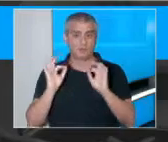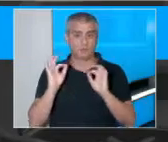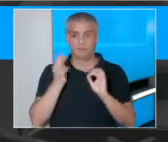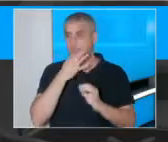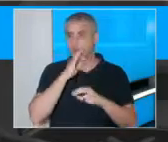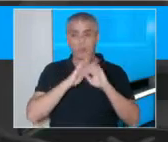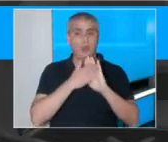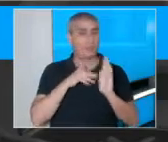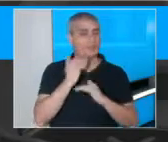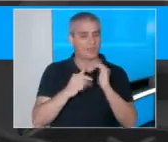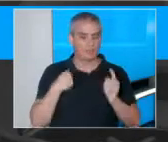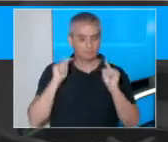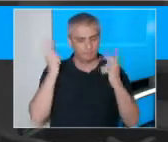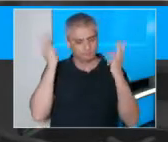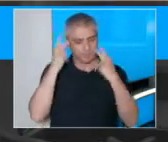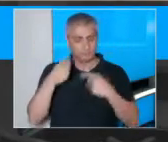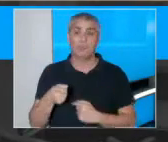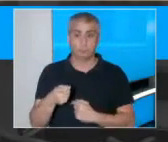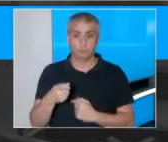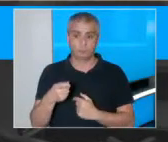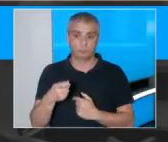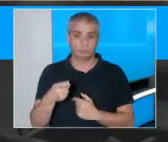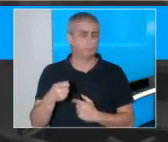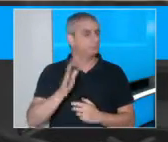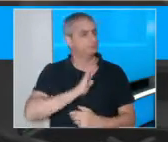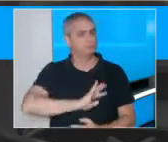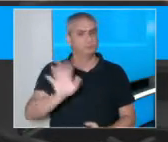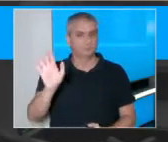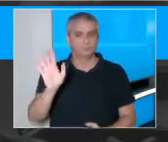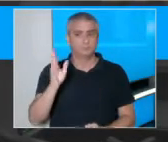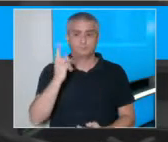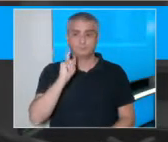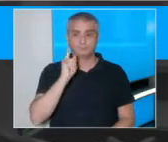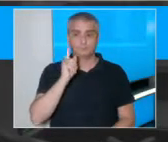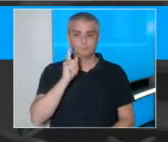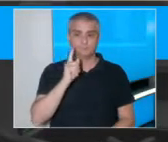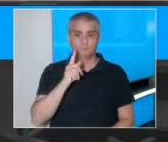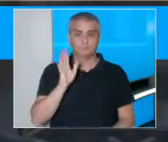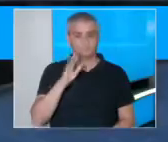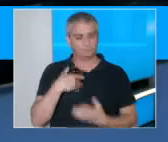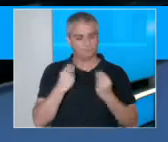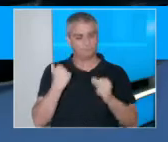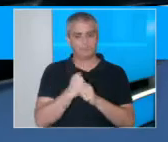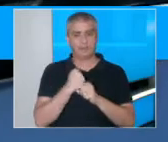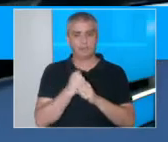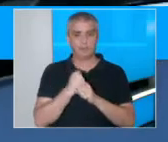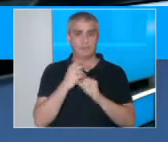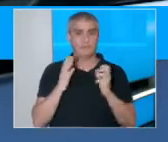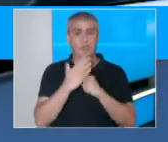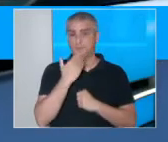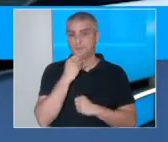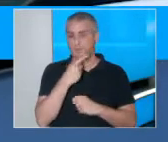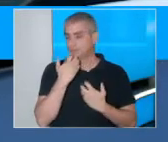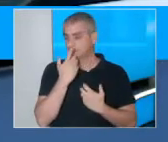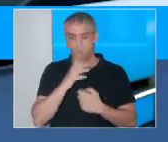ייעול כל התהליכים פה, מגיע להסכמות בין... אז עזוב את עבודת הכנסת, תכף נגיע לזה, אבל אבי שואל... אז יש לי הרבה עבודה... לא, אבל אבי שואל על